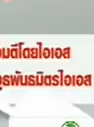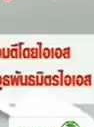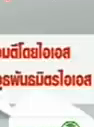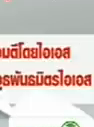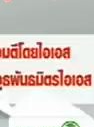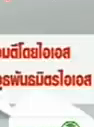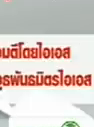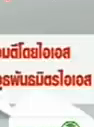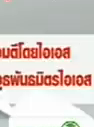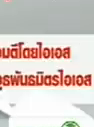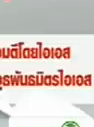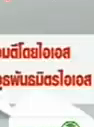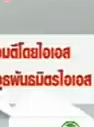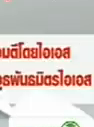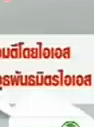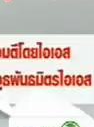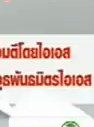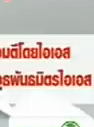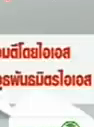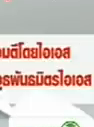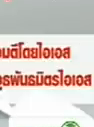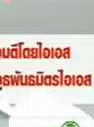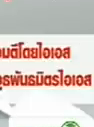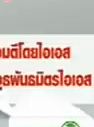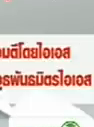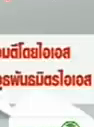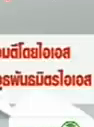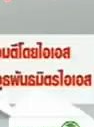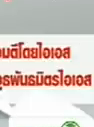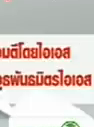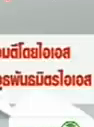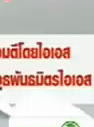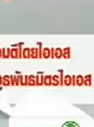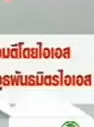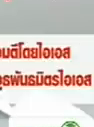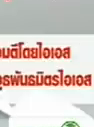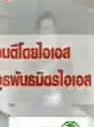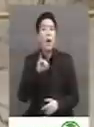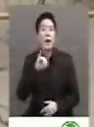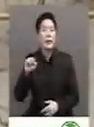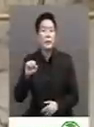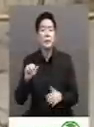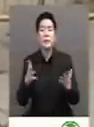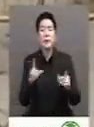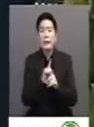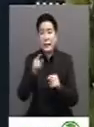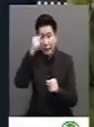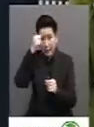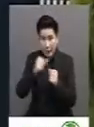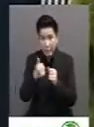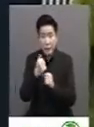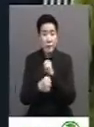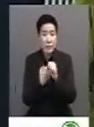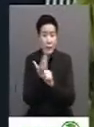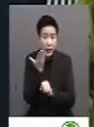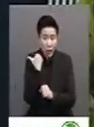ขออภัย JI นะคะขณะที่มาเลเซียเองค่ะแม้ว่าไม่มีกลุ่มติดอาวุธประกาศสวามิภักดิ์ต่อ IS แต่ว่าถ้าจำกันได้เมื่อกลางปีที่แล้ว